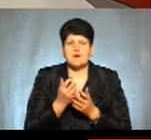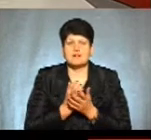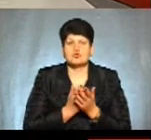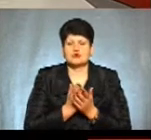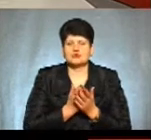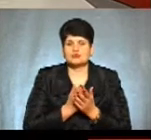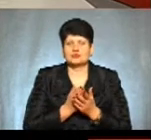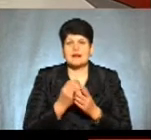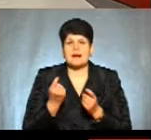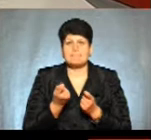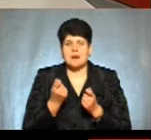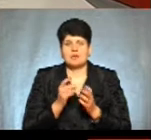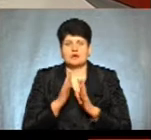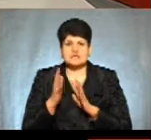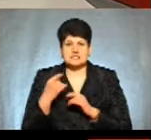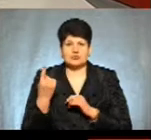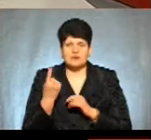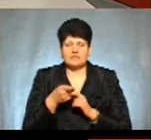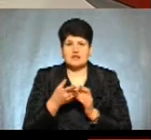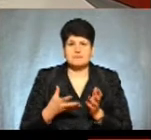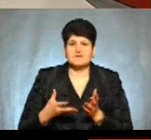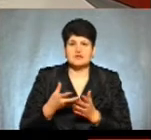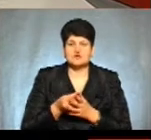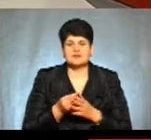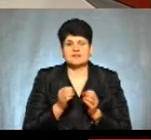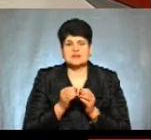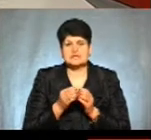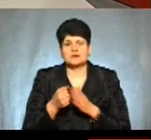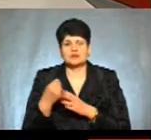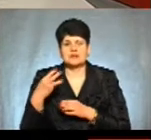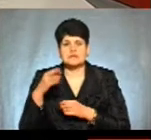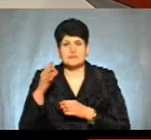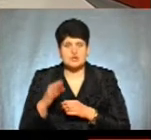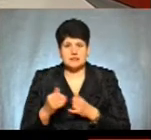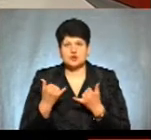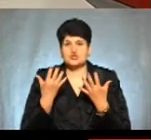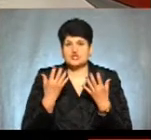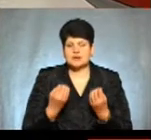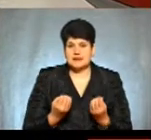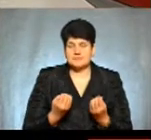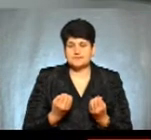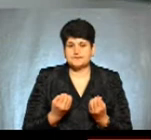малоресурсних і малолісистих областей, вона фінансувалася від 10 до 30%. На сьогоднішній день,